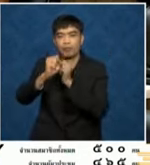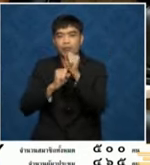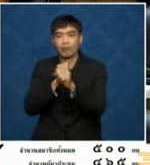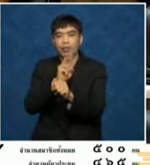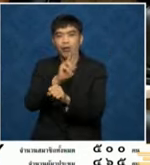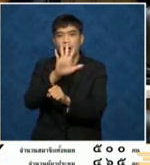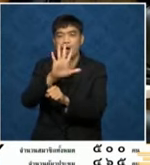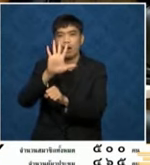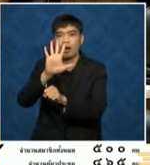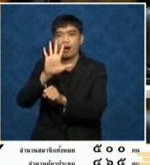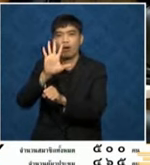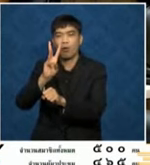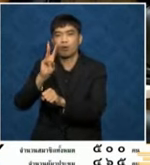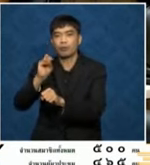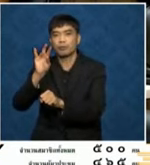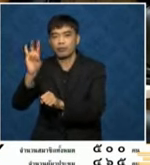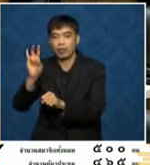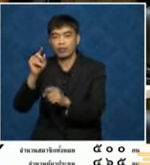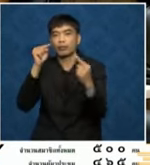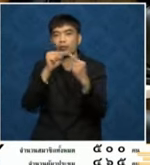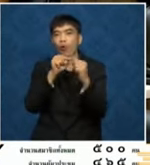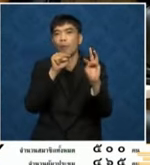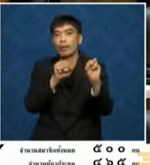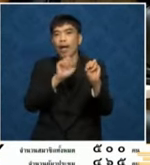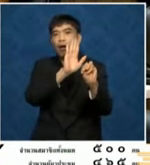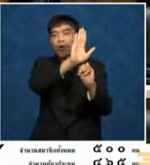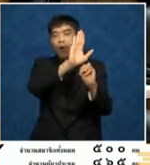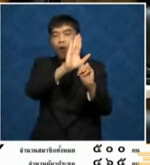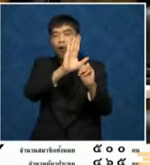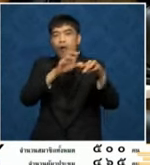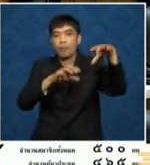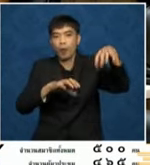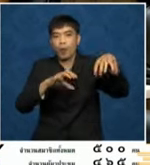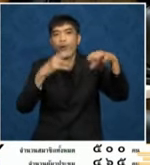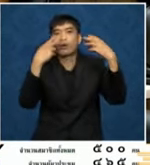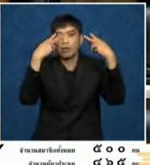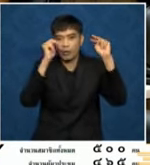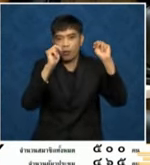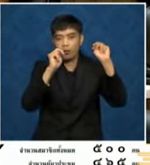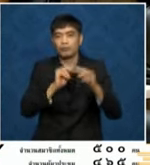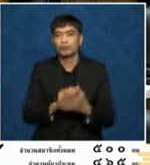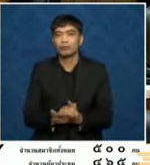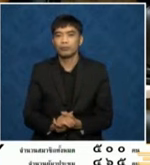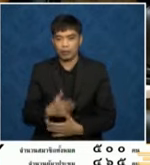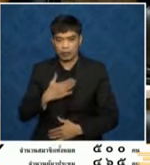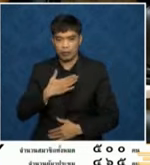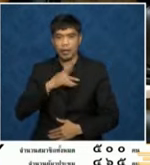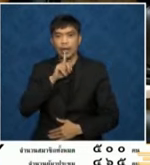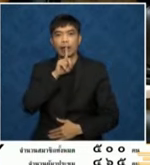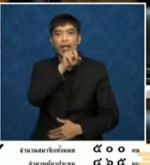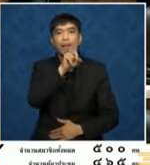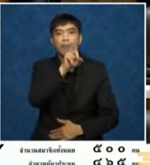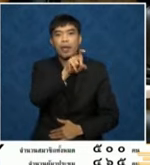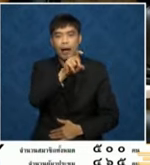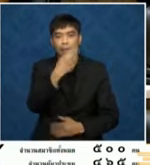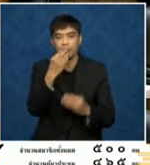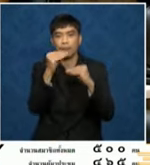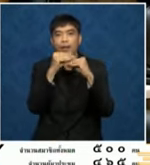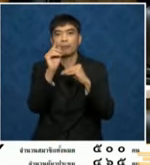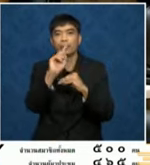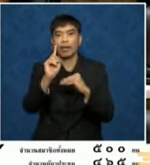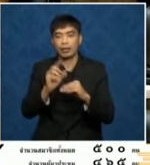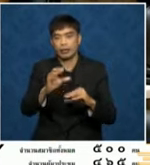าตราสำนักนายกนะครับประเด็นที่ผมจะขออนุญาตสอบถามเพิ่มเติมนะครับก็ ก็เห็นท่านมีการปรับลดมาบางส่วนนั่นก็คือใน